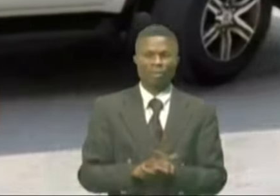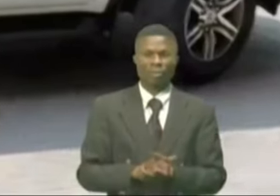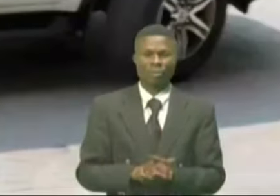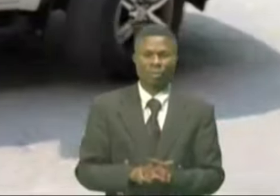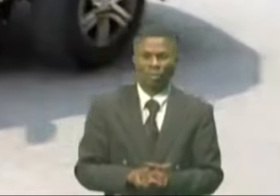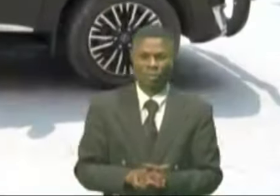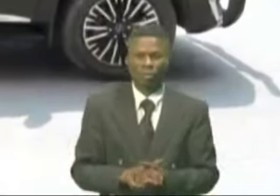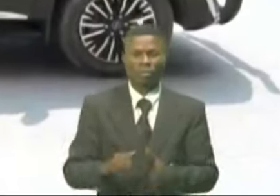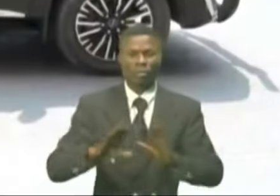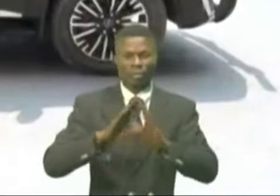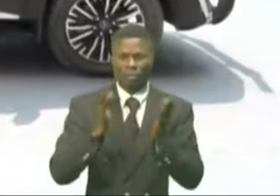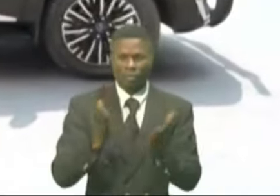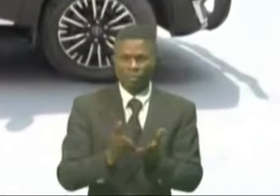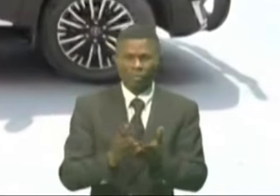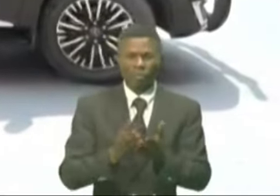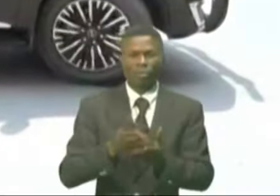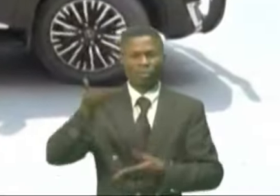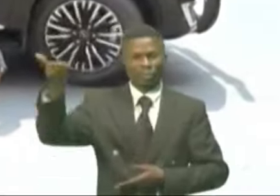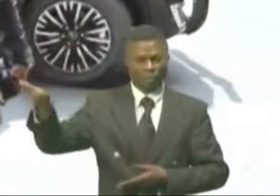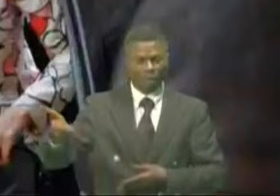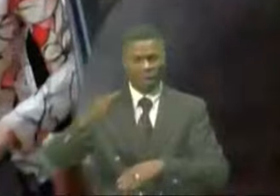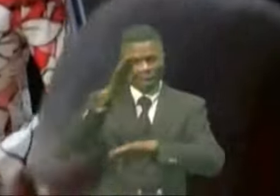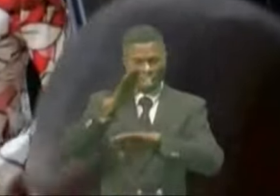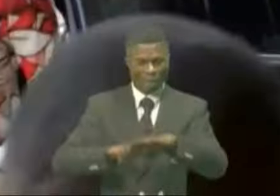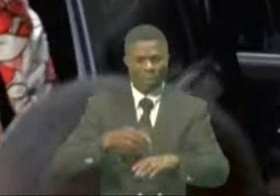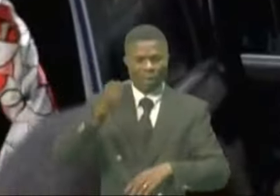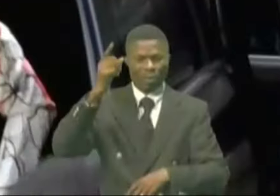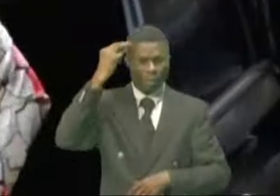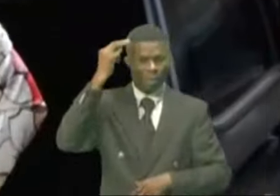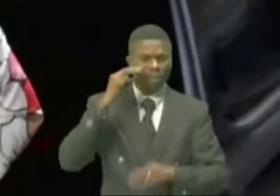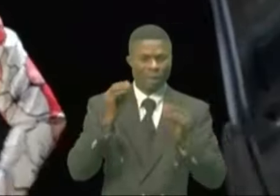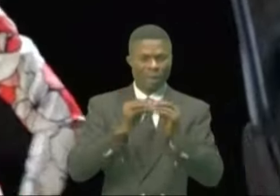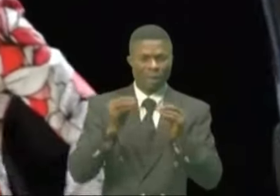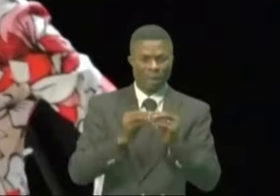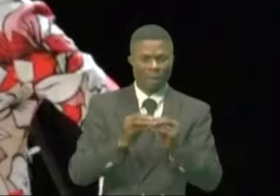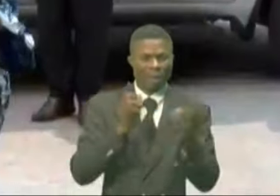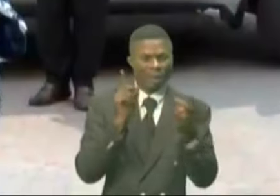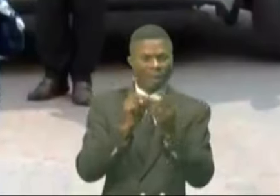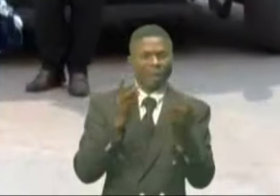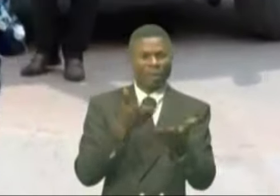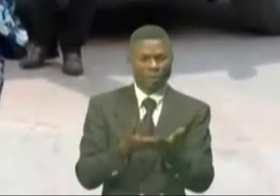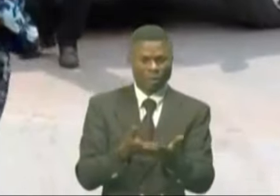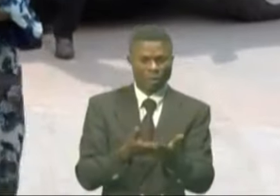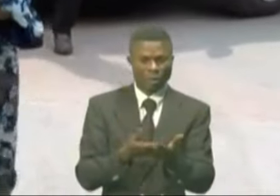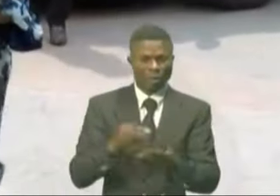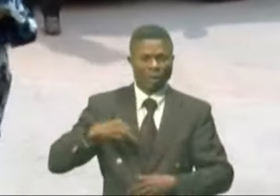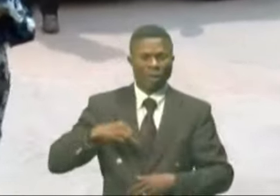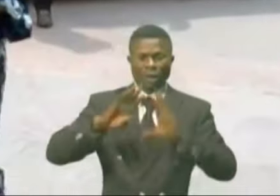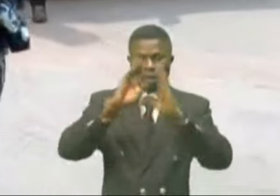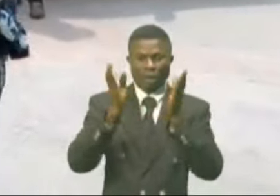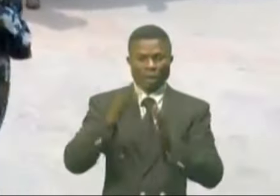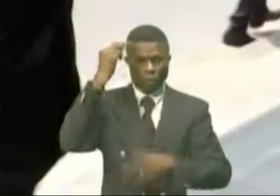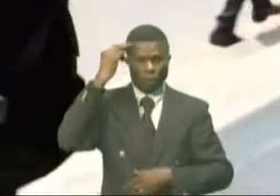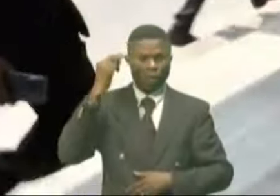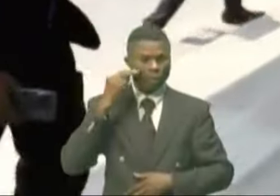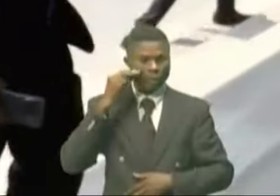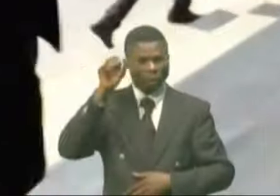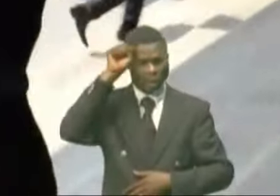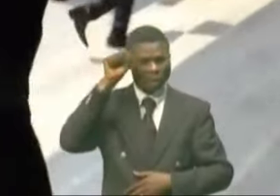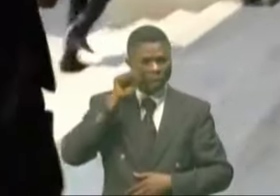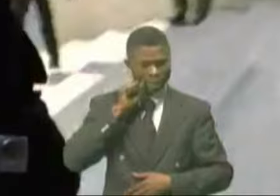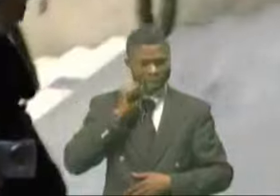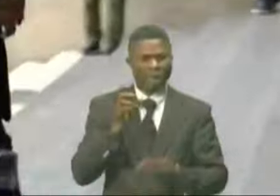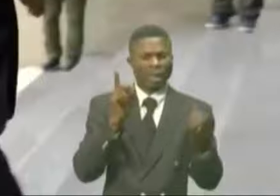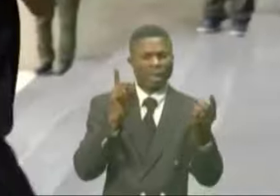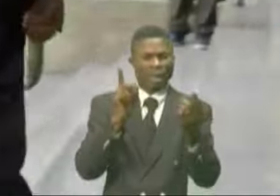Ils ont tous été conviés par la première ministre à la réunion de prise de contact. Les membres du gouvernement souminois se sont